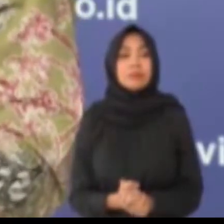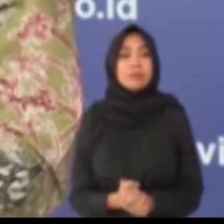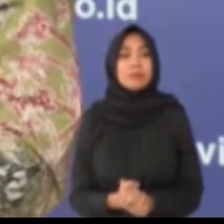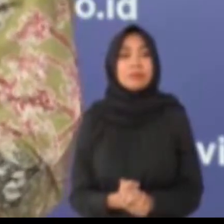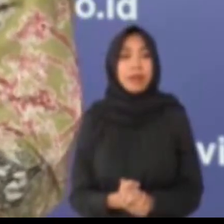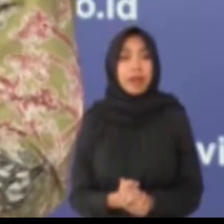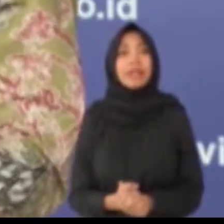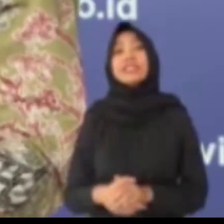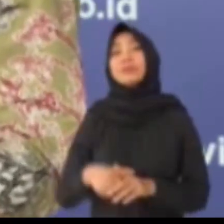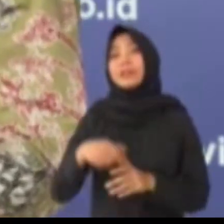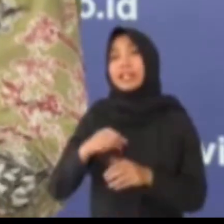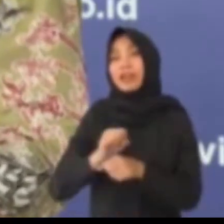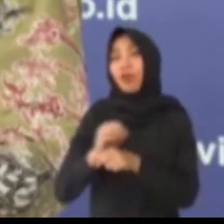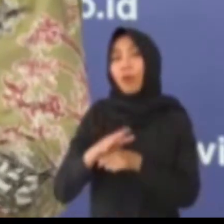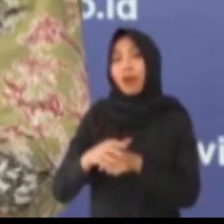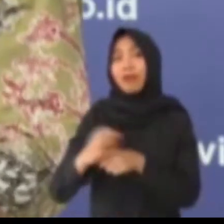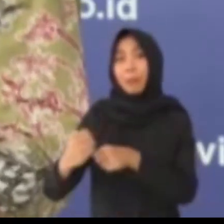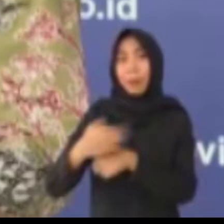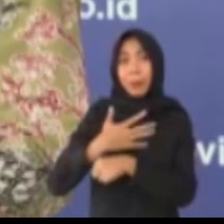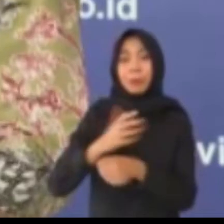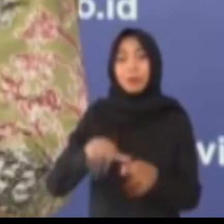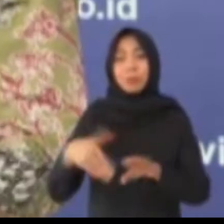hipertensi penyakit